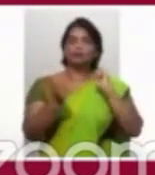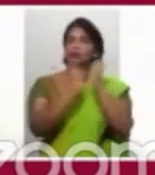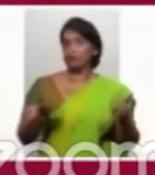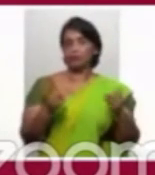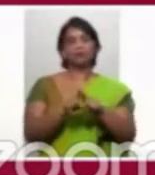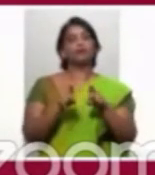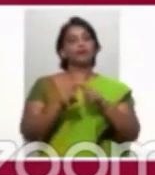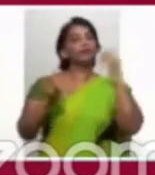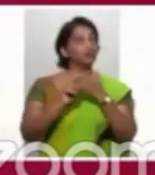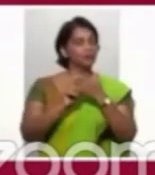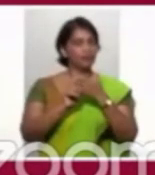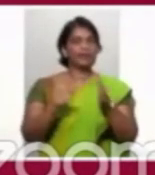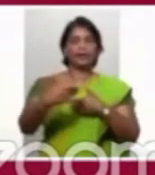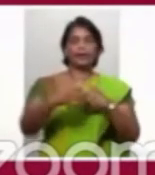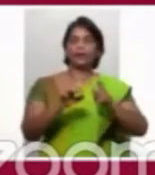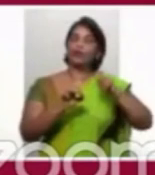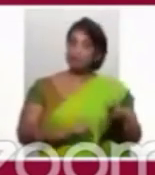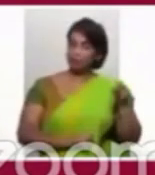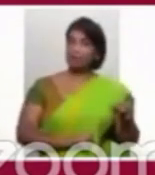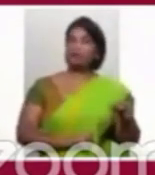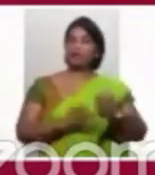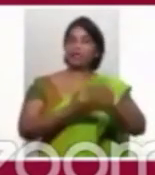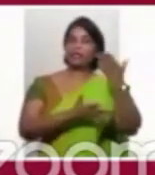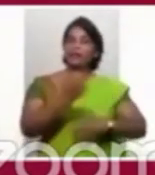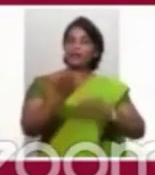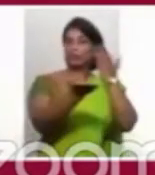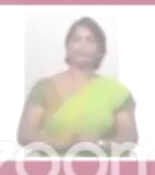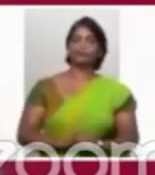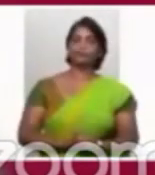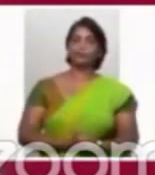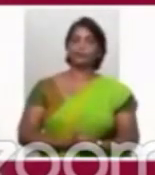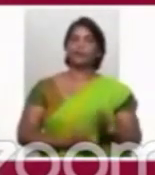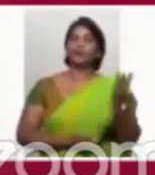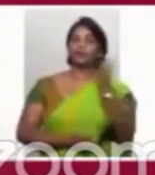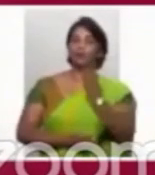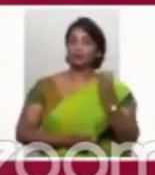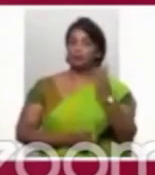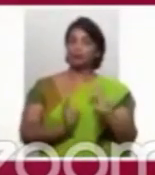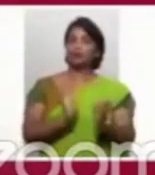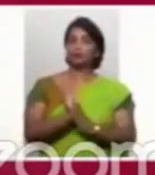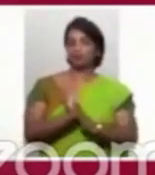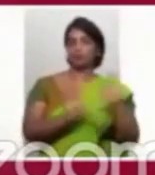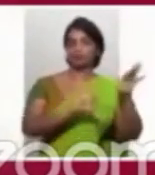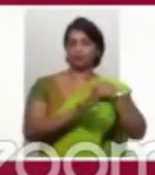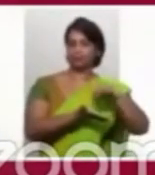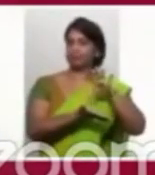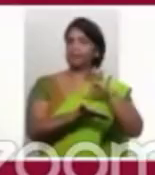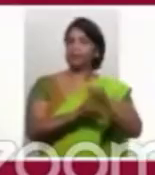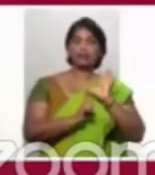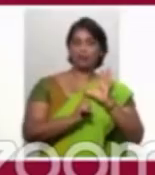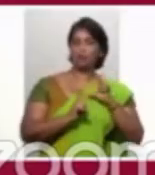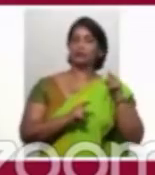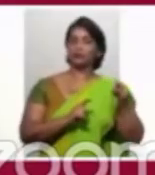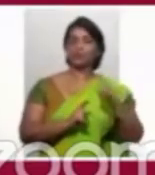සංශෝධනයන් මොනවද, ඒ පිළිබඳ කැබිනට් මණ්ඩලය වෙත වාර්තාවක් ඉදිරිපත් කරන්න ත්‍රිපුද්ගල කමිටුවක් පත් කරන්න තීන්දුව කරා. ඒ